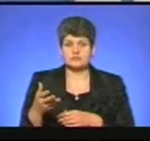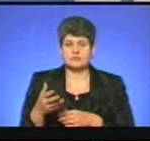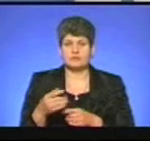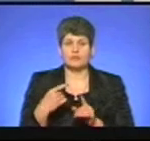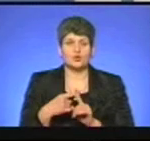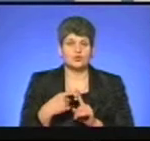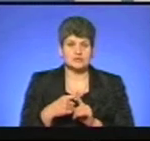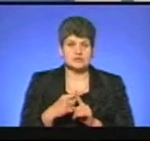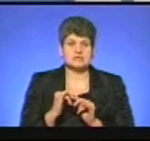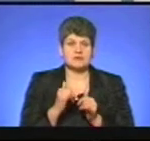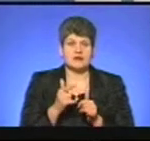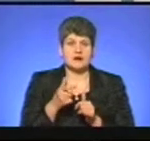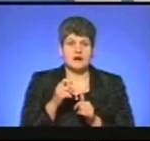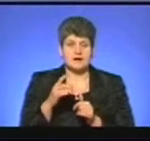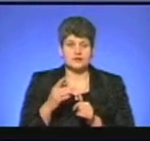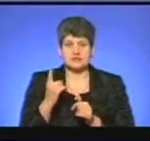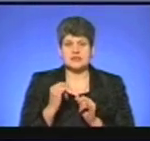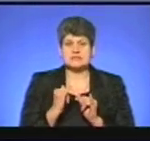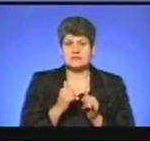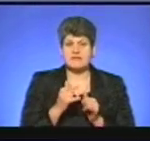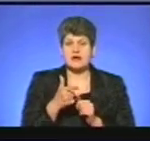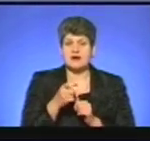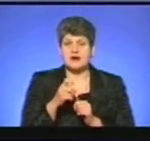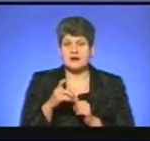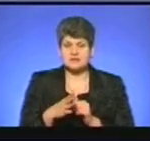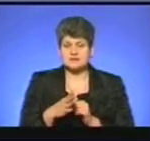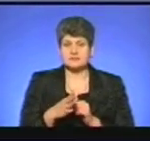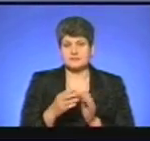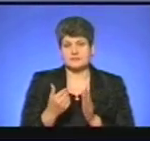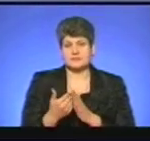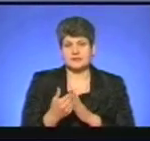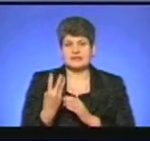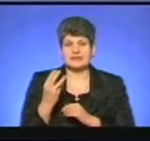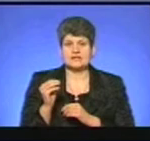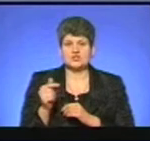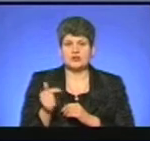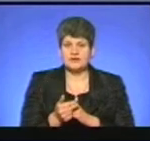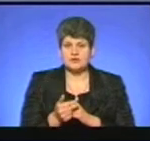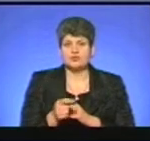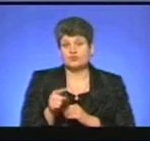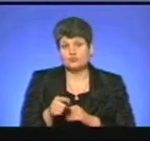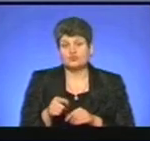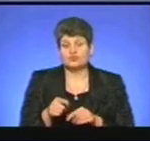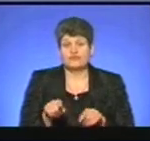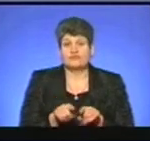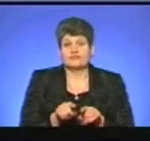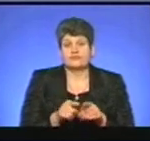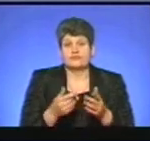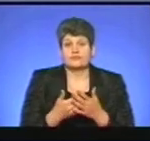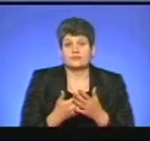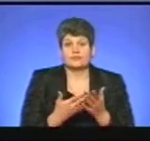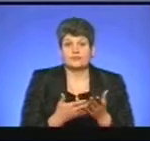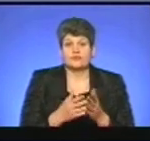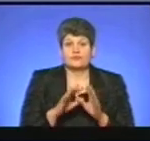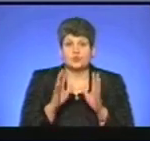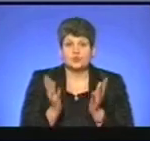Плюс заправити газом. Одна заправка газом кулі близько 3 тисяч гривень. Тому і відповідно в кулю